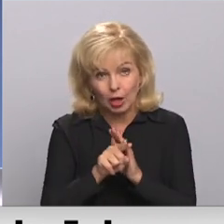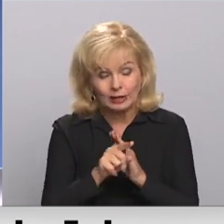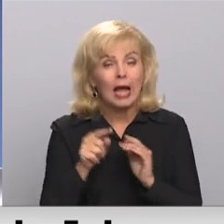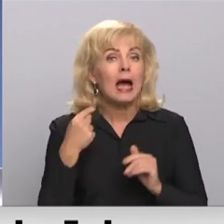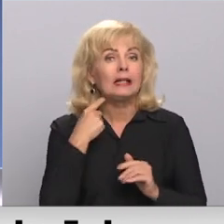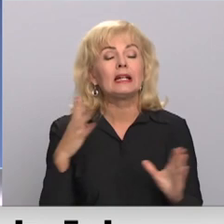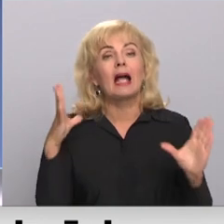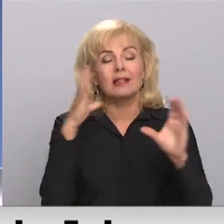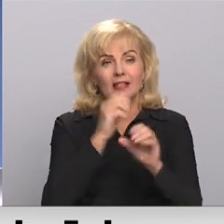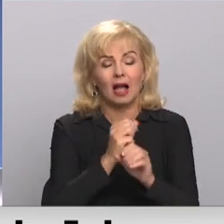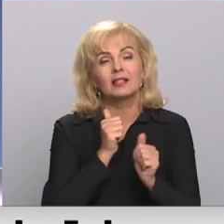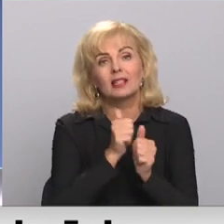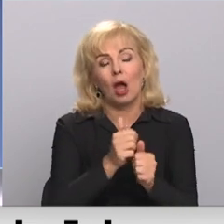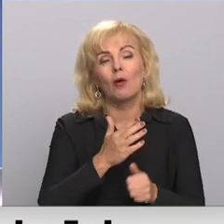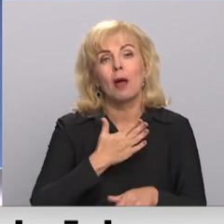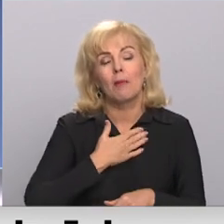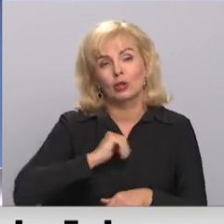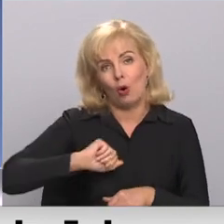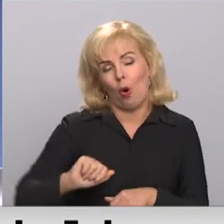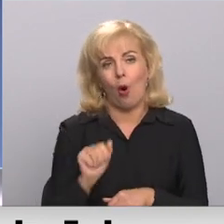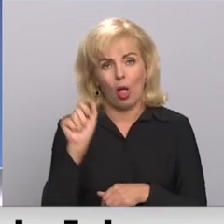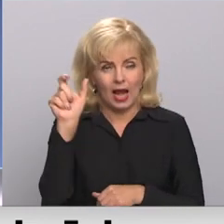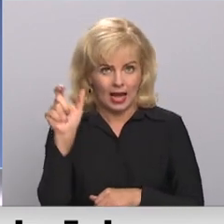naksnīgajās ielās sekoja kolēģis Ģirts Zvirbulis.